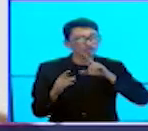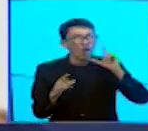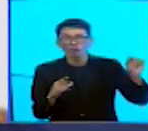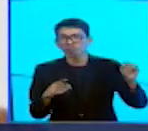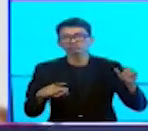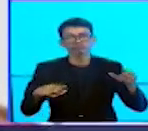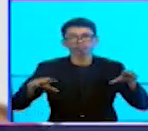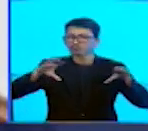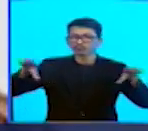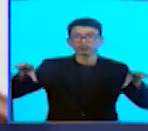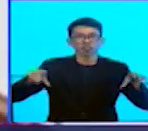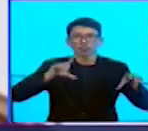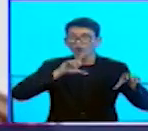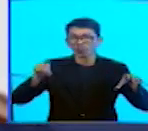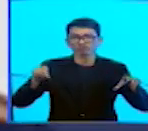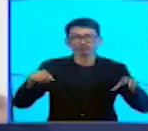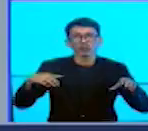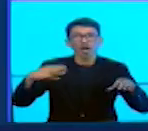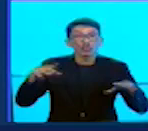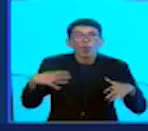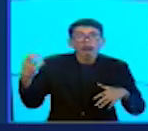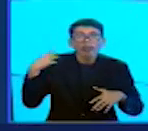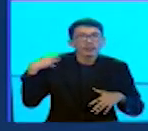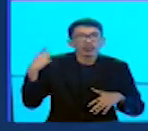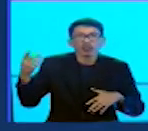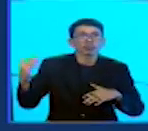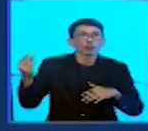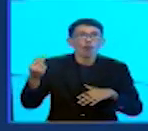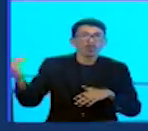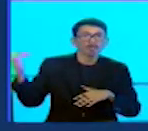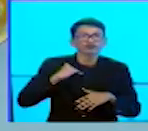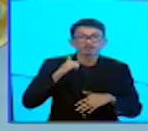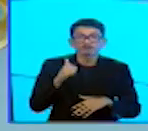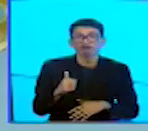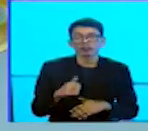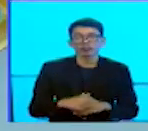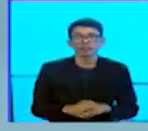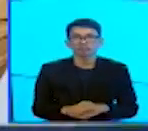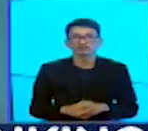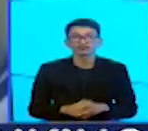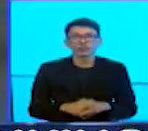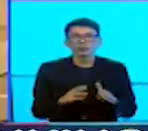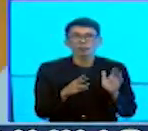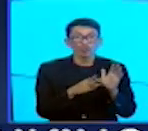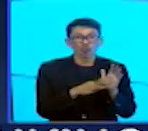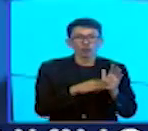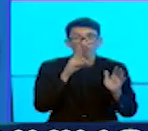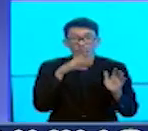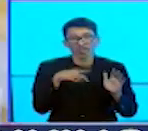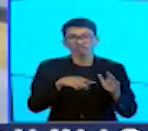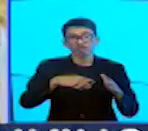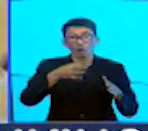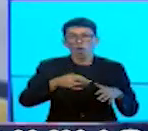student Indonesia di Amerika kalau membuka akun juga bisa. Dengan menggunakan layanan motion banking, nasabah yang berada jauh dari pusat kota